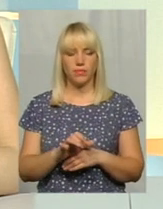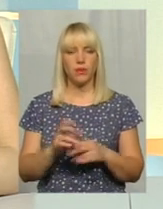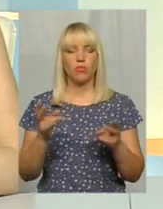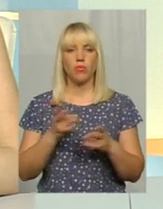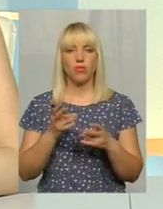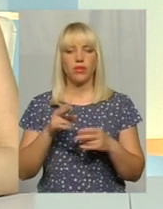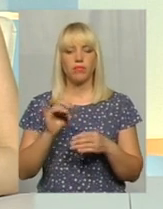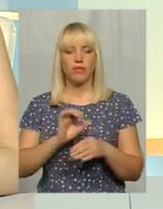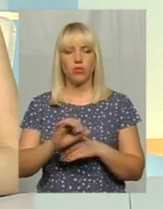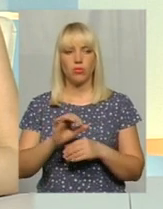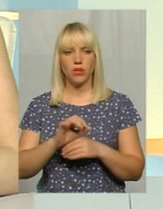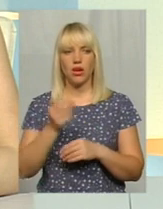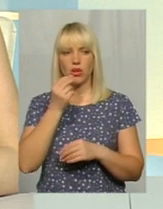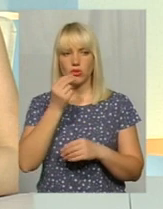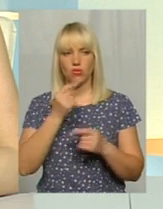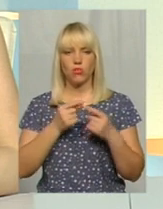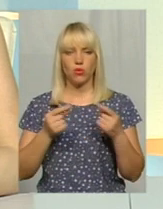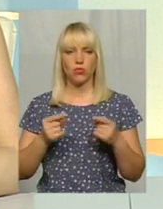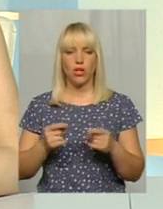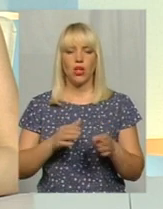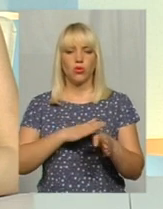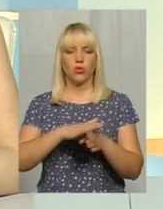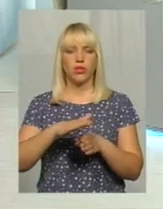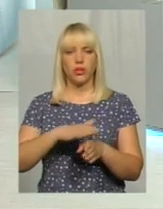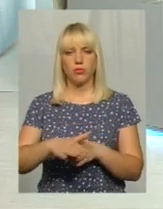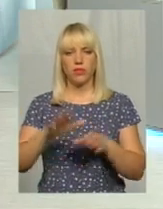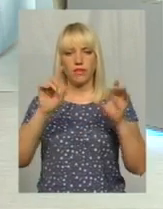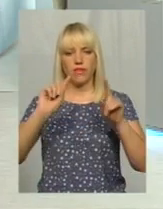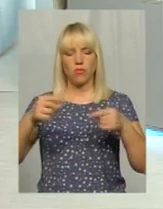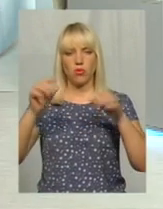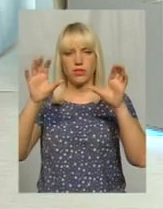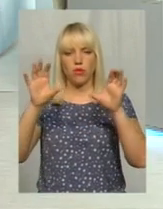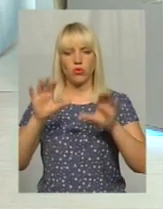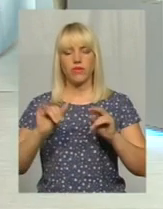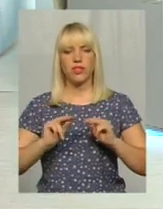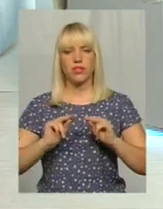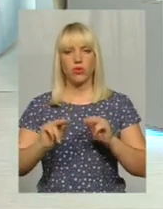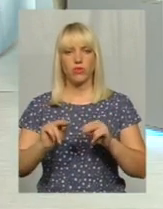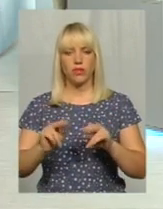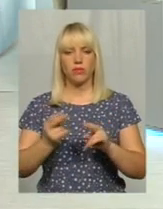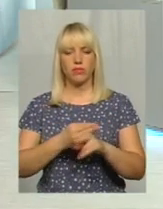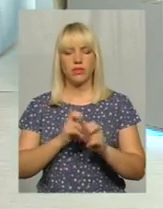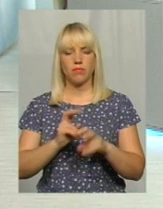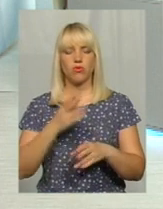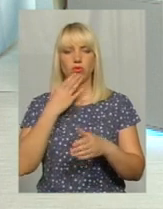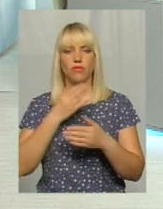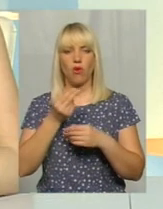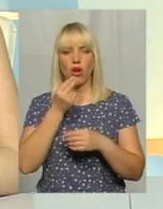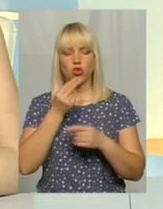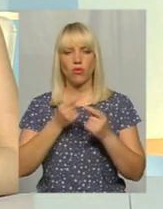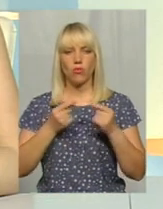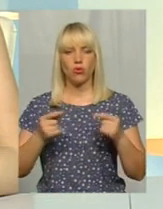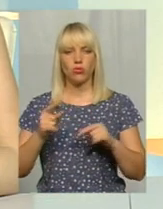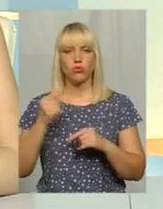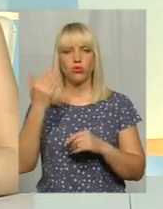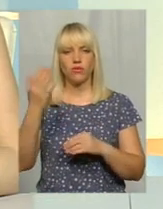при виробництві харчового продукту дотримуватися вимог законодавства і гарантувати безпеку свого харчового продукту. Адже саме він несе